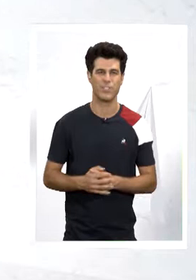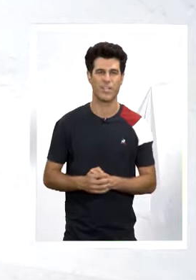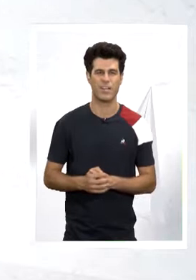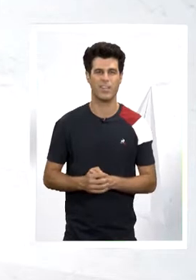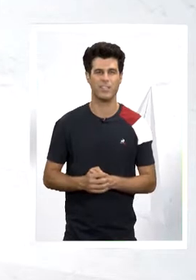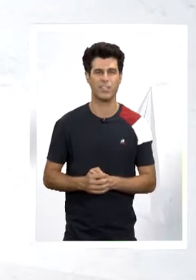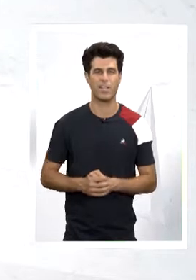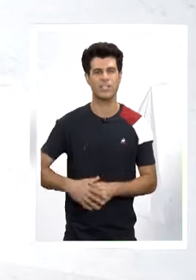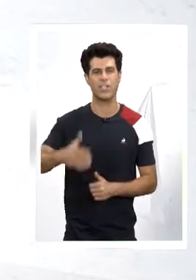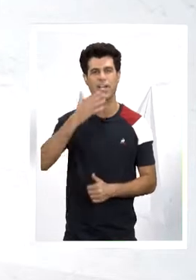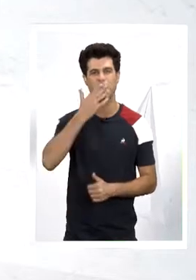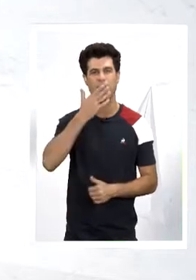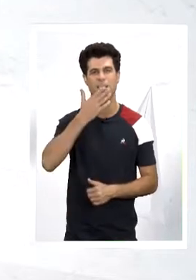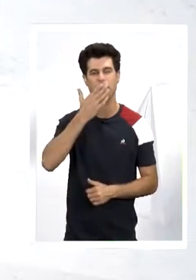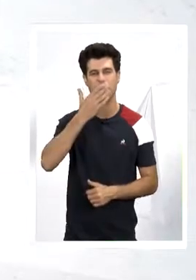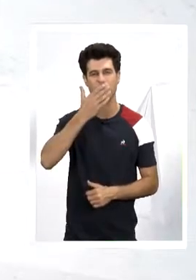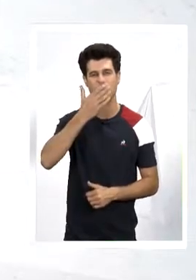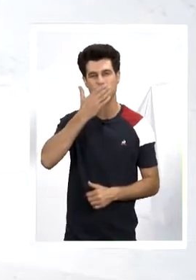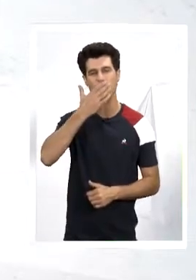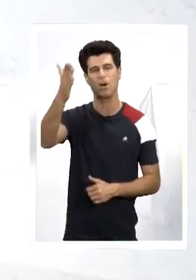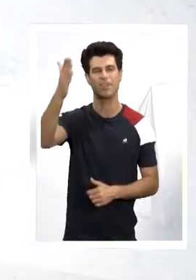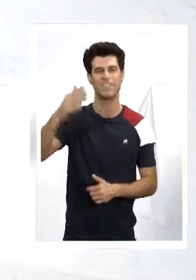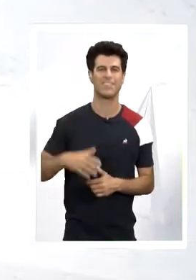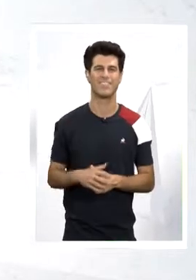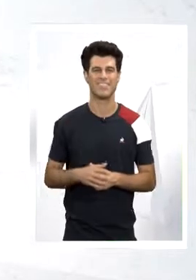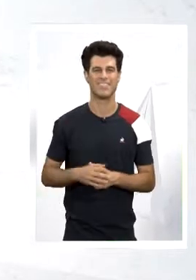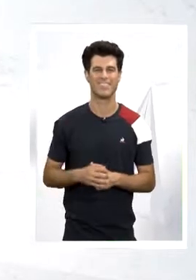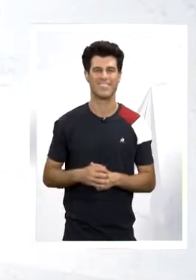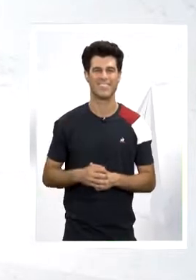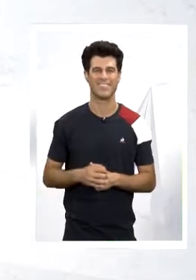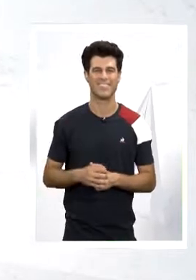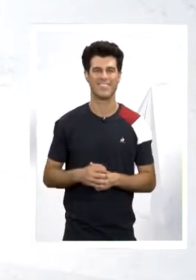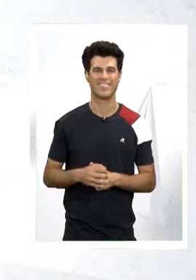שאפשר. שיר, תשלחי נשיקה גדולה לסבא וסבתא.